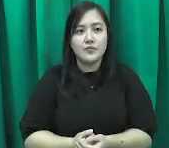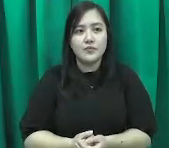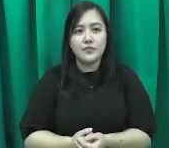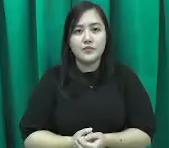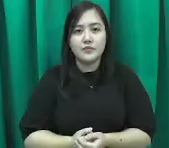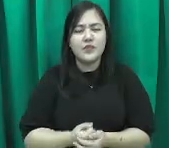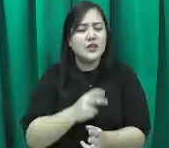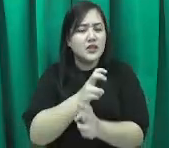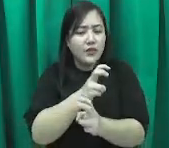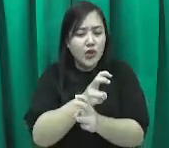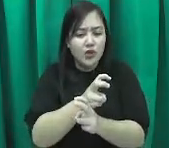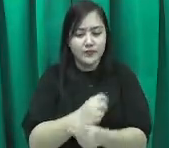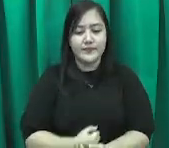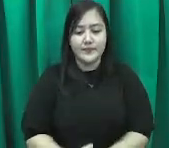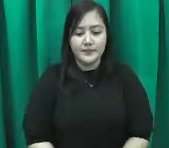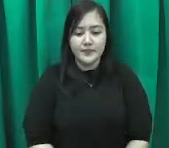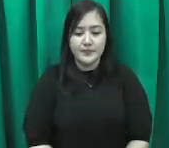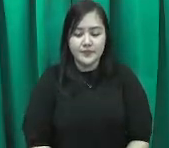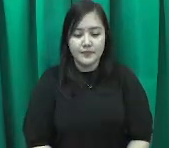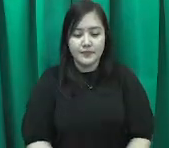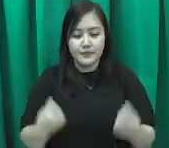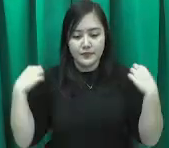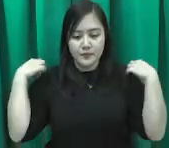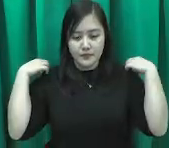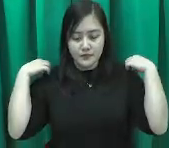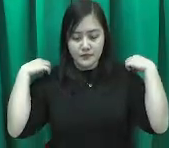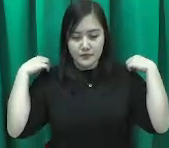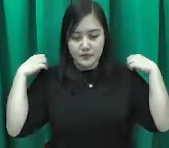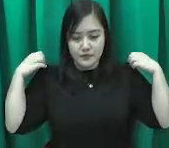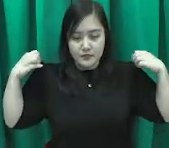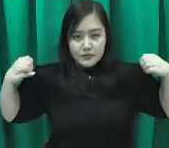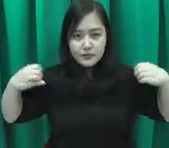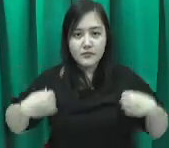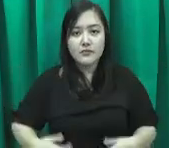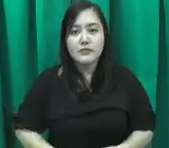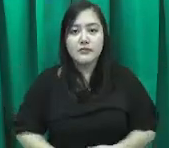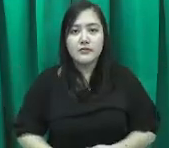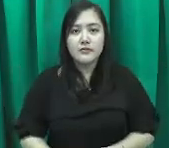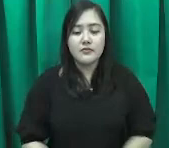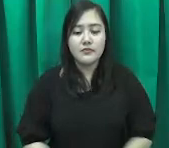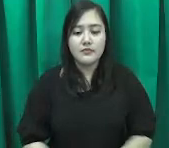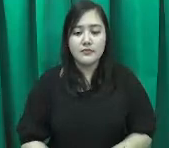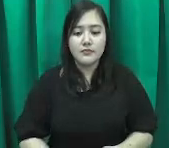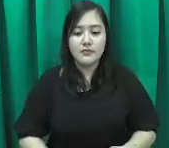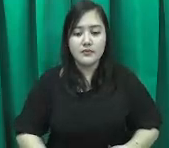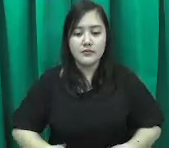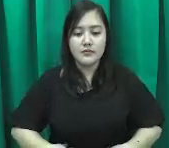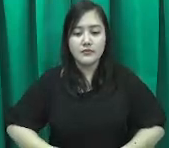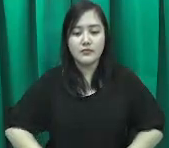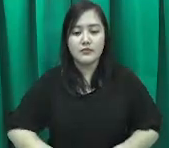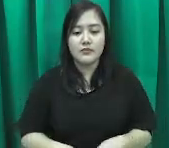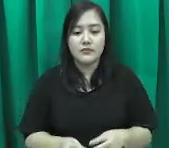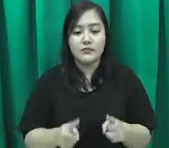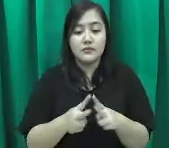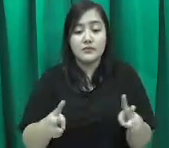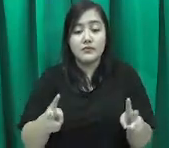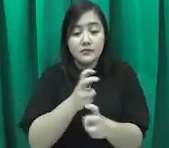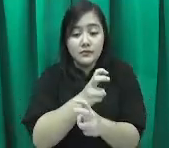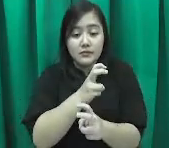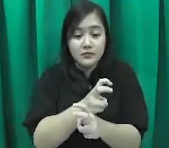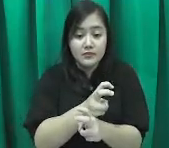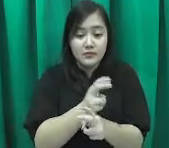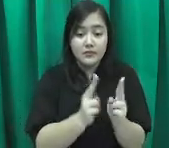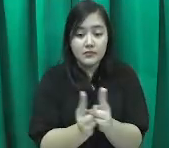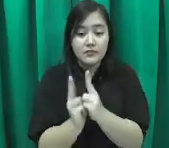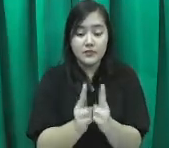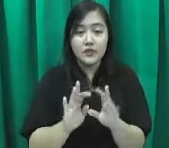right, sir. Hinahatak mo. Kaya magiging mabigat ang... mahirap ang pagbubuklod ng isang pamilya kung mayroong mga